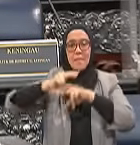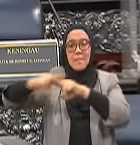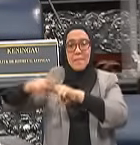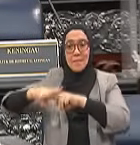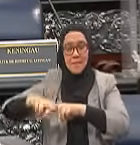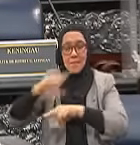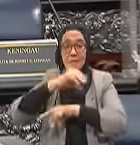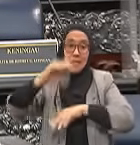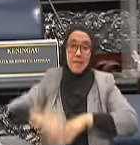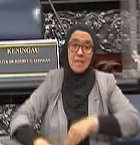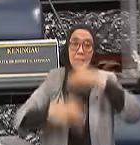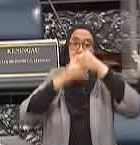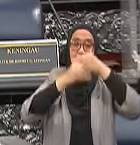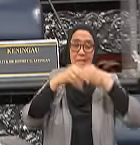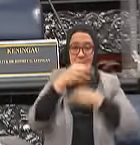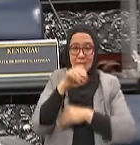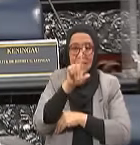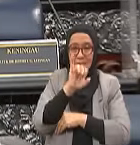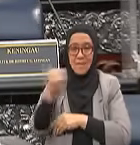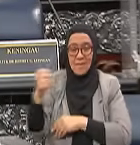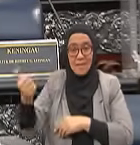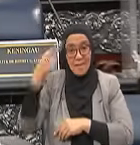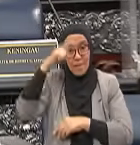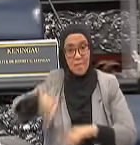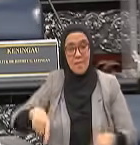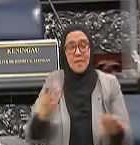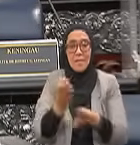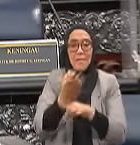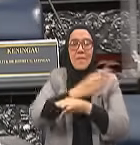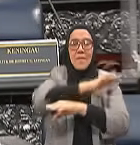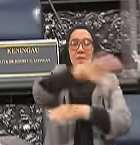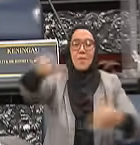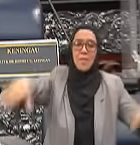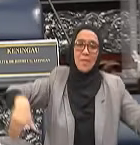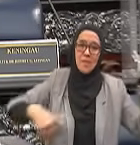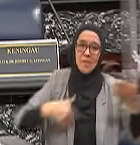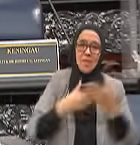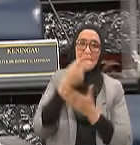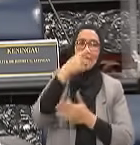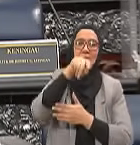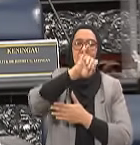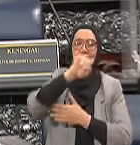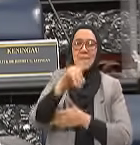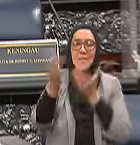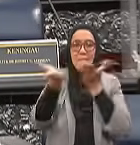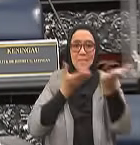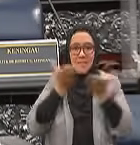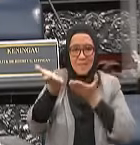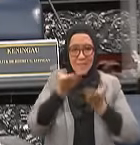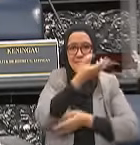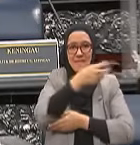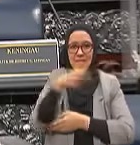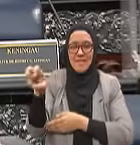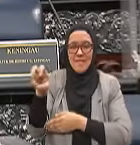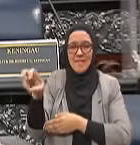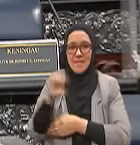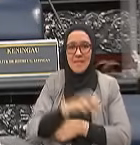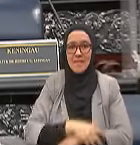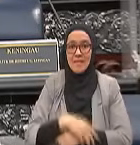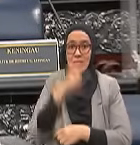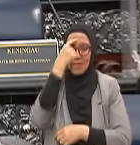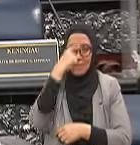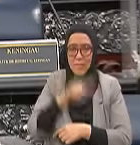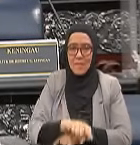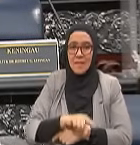tanpa nilai lain yang membentuk keseluruhan eksis peringatan logistik dalam usaha menarik pelaporan asing ke Malaysia kerajaan melalui